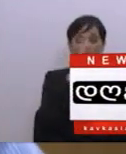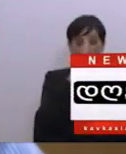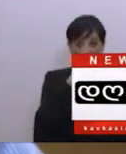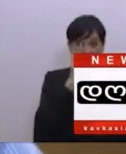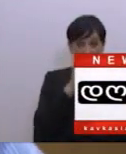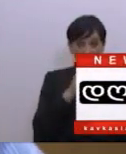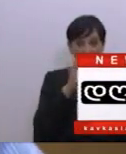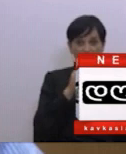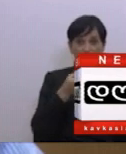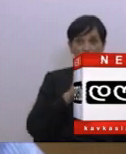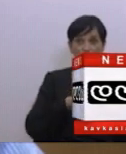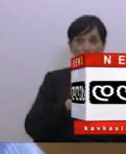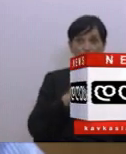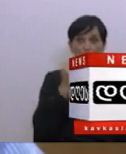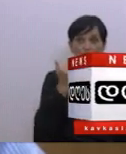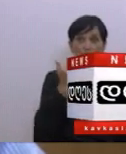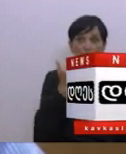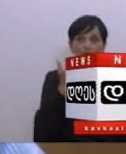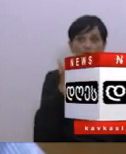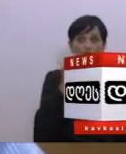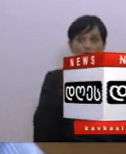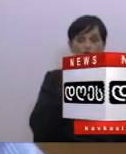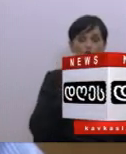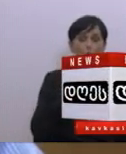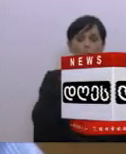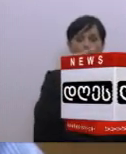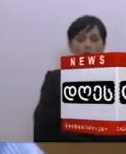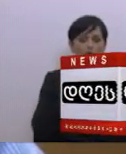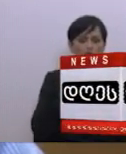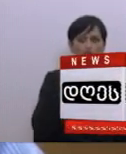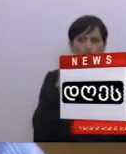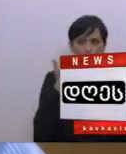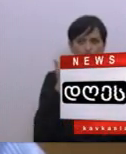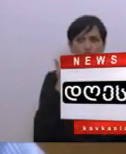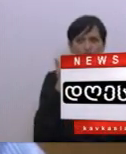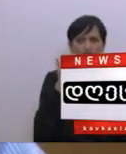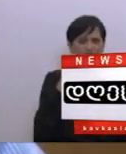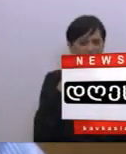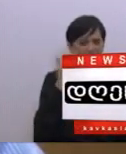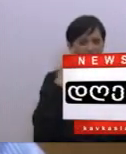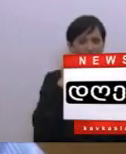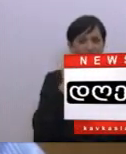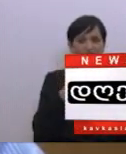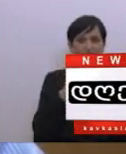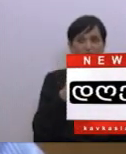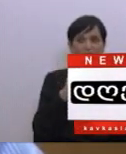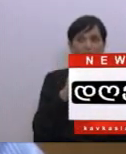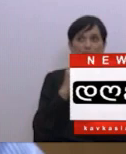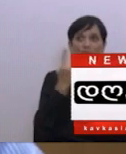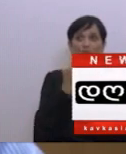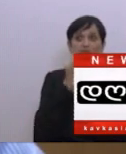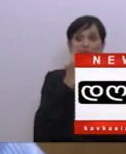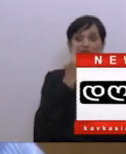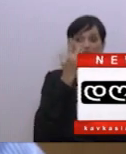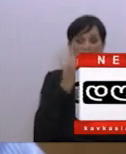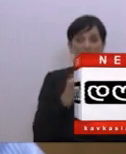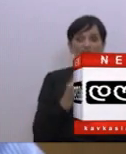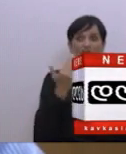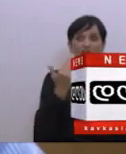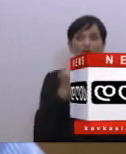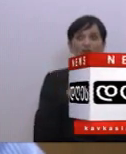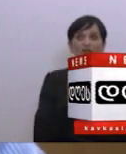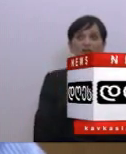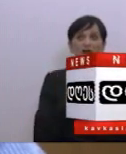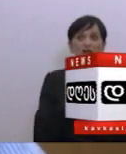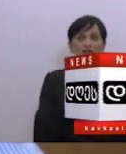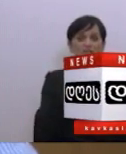rom. Tkoena concret uli pasuhebit harmo, huidodit es zalian kargat uitsit. Piruali vet grepsit, tkoen gak, et te